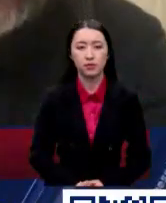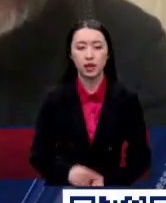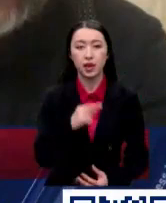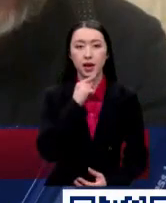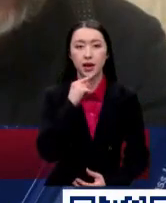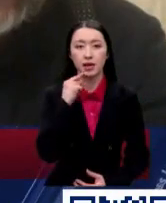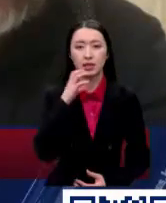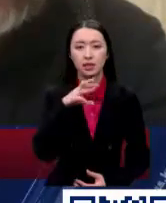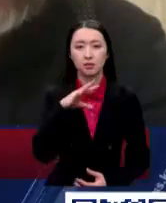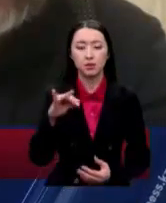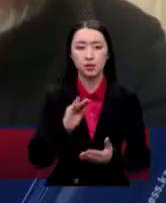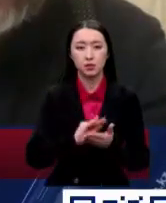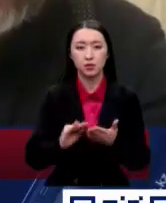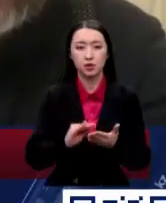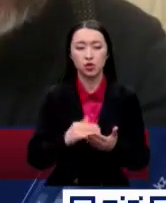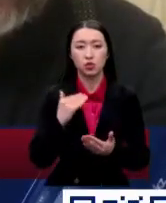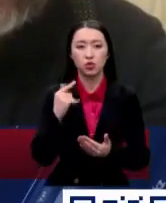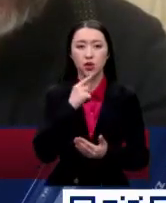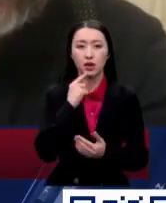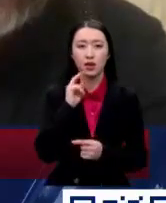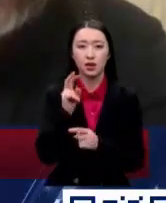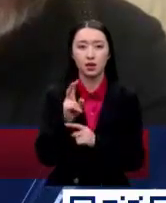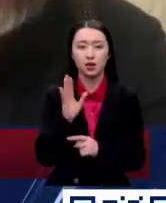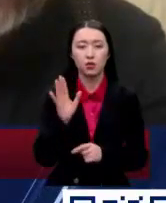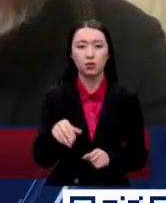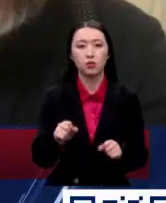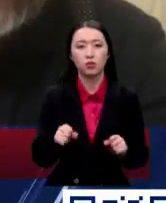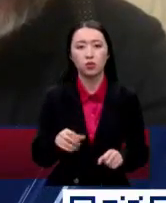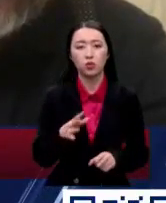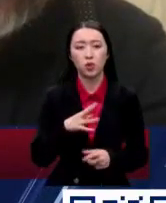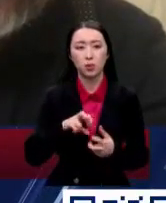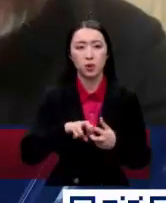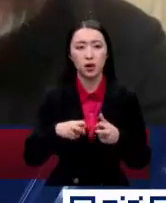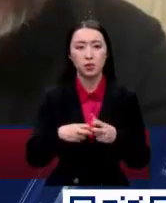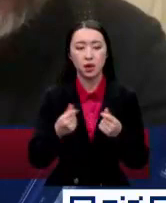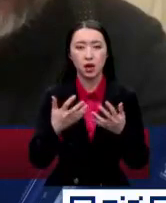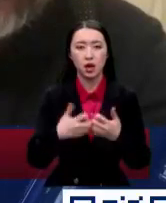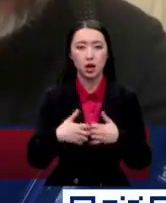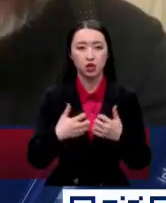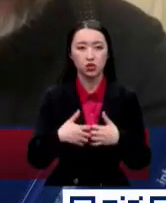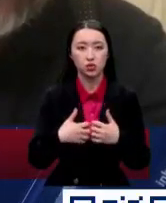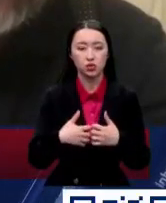что у клиентов, российских клиентов Сбербанка могут возникнуть проблемы с расчетом, например,